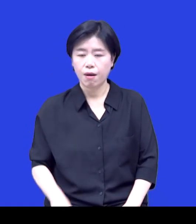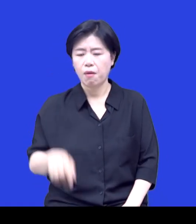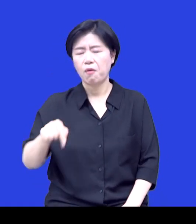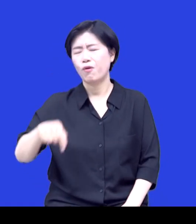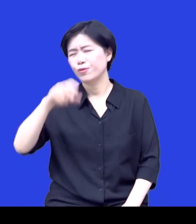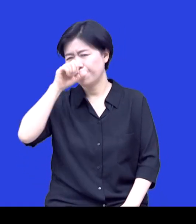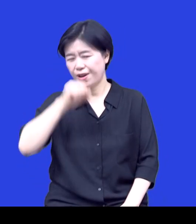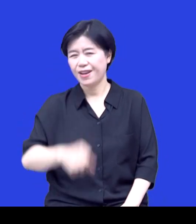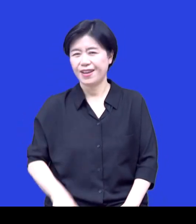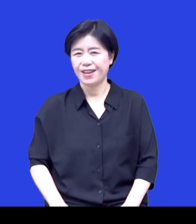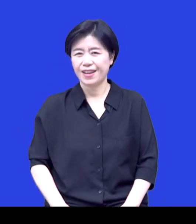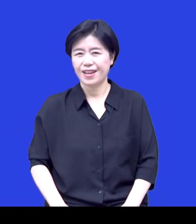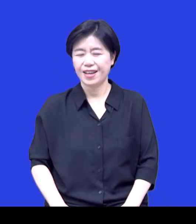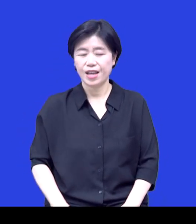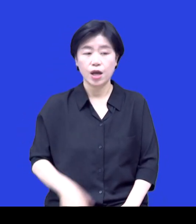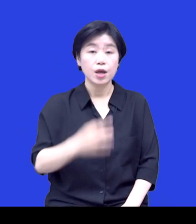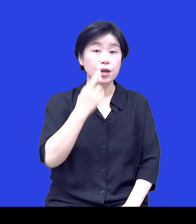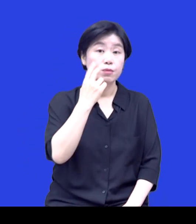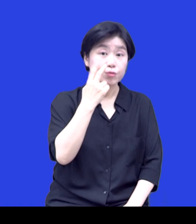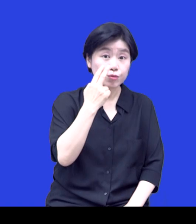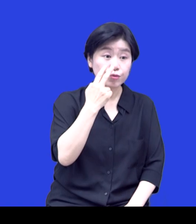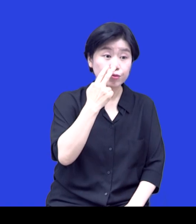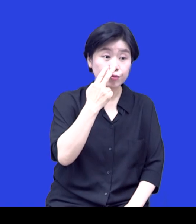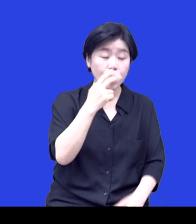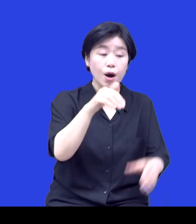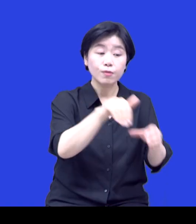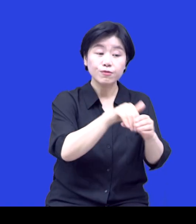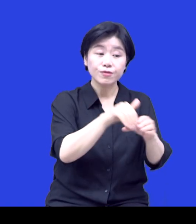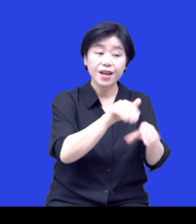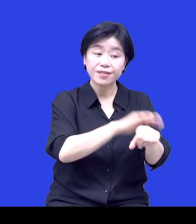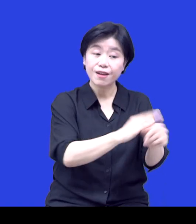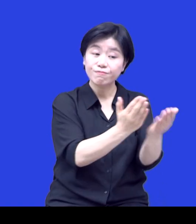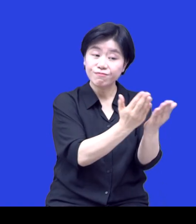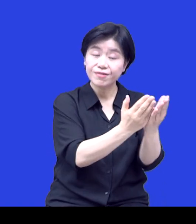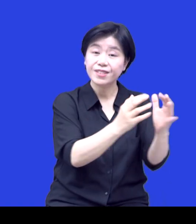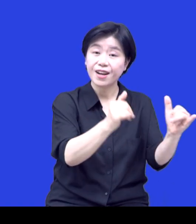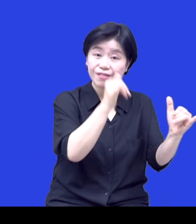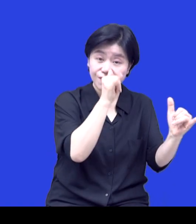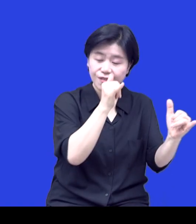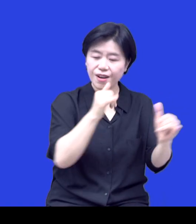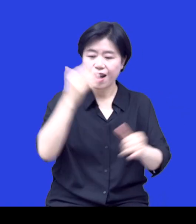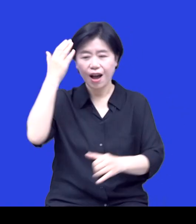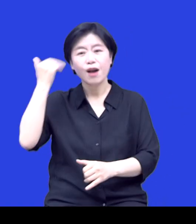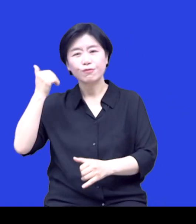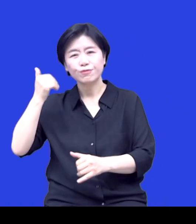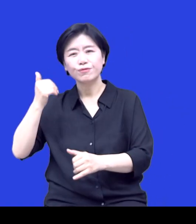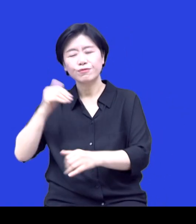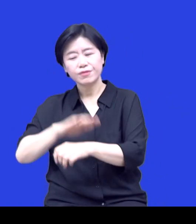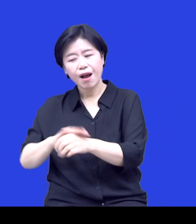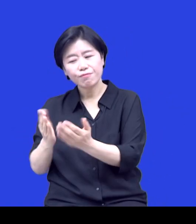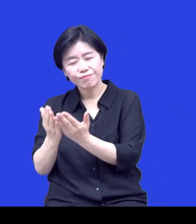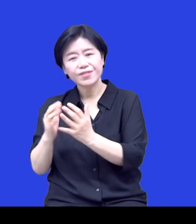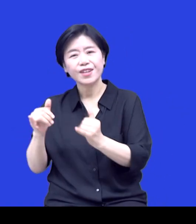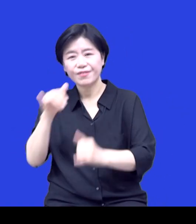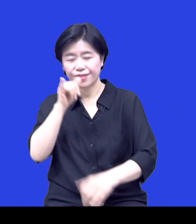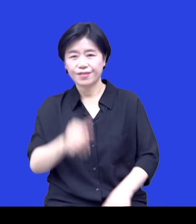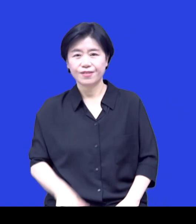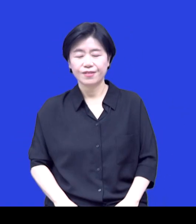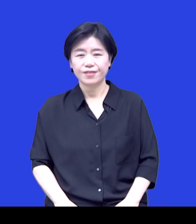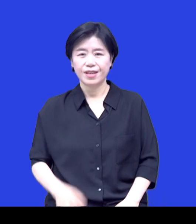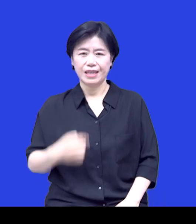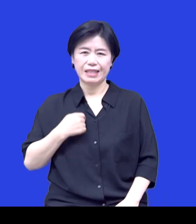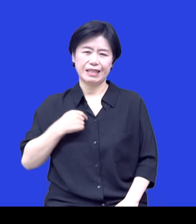풍요롭고 더 좋을 것 같은데. 아니 근데 미국에 맞는 분들이 있고 그렇죠, 그렇죠. 이제 한국에 맞는 분들이 있었는데 저는 그게 좀 내가 한국에